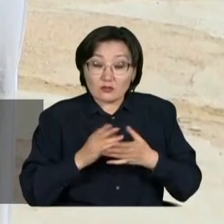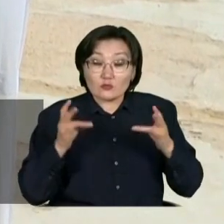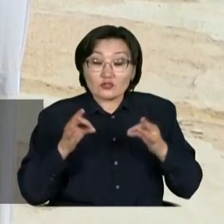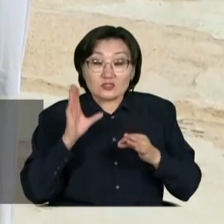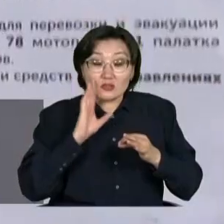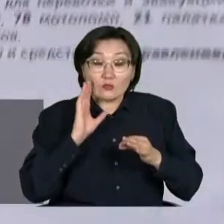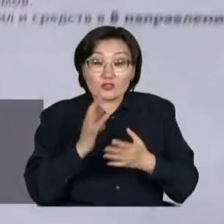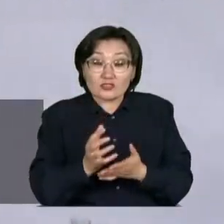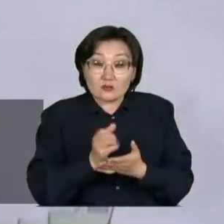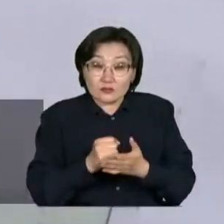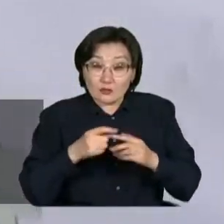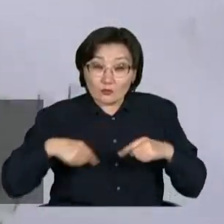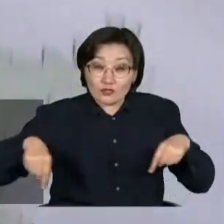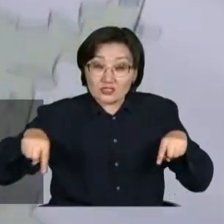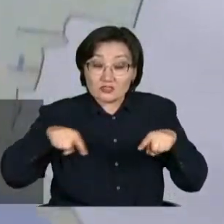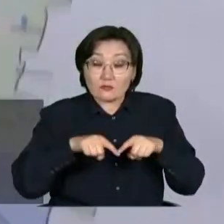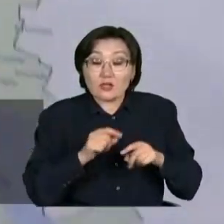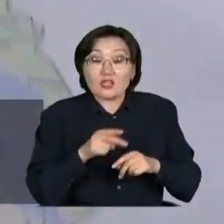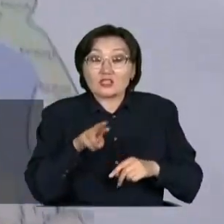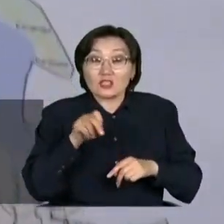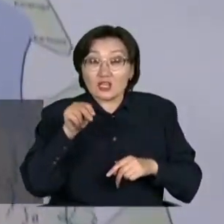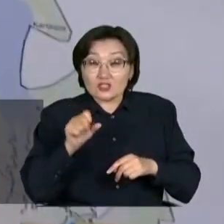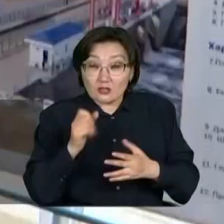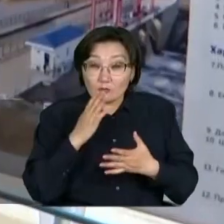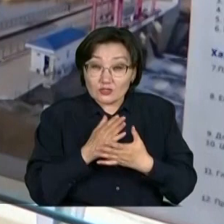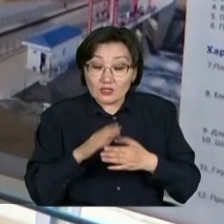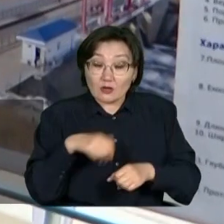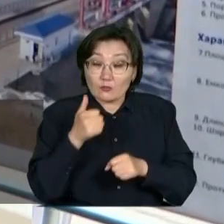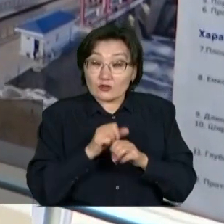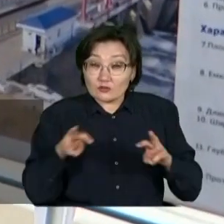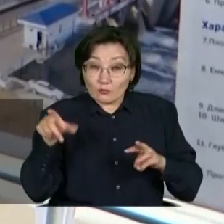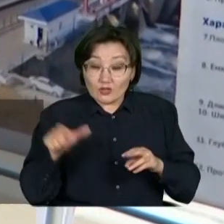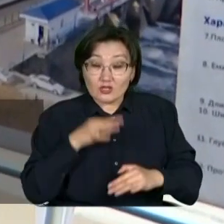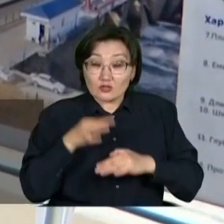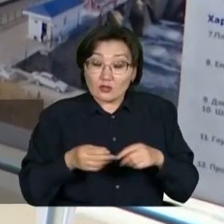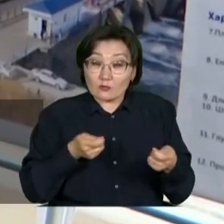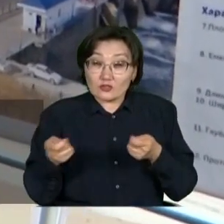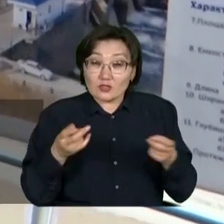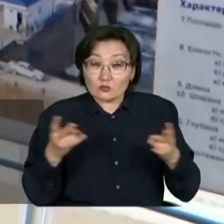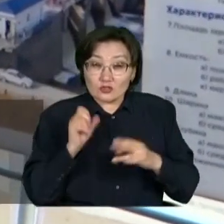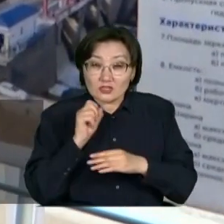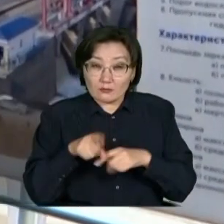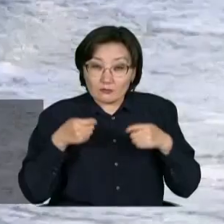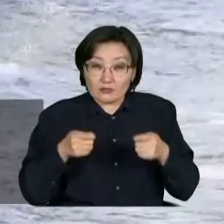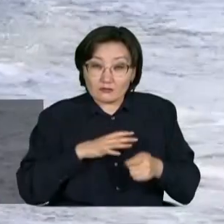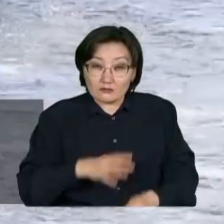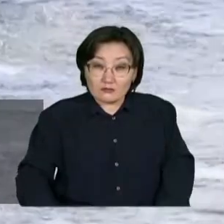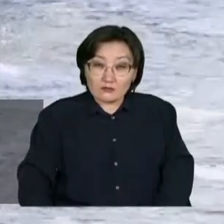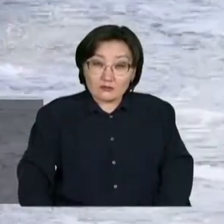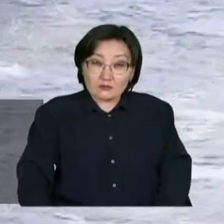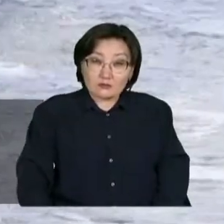су қоймасы орналасқан аумақта саяжайлардың барын ескеріп, премьер-министр жауаптыларға тиісті тапсырма берді.